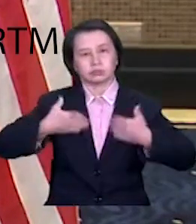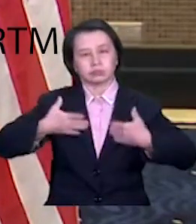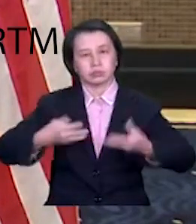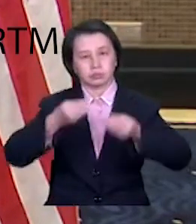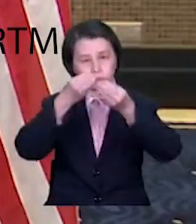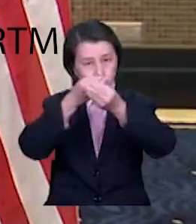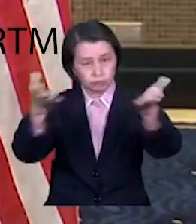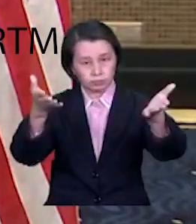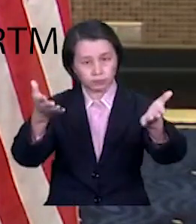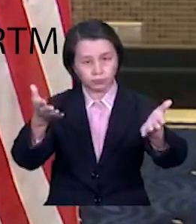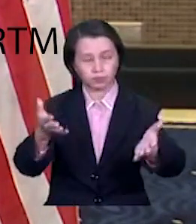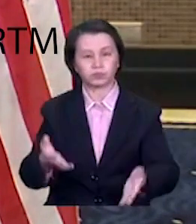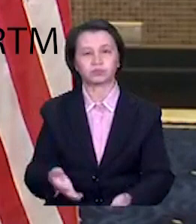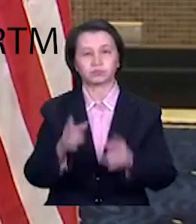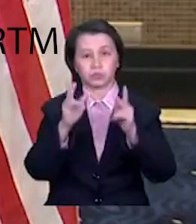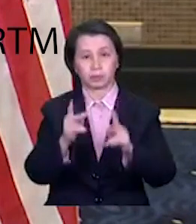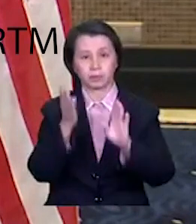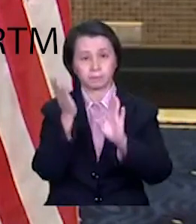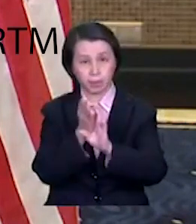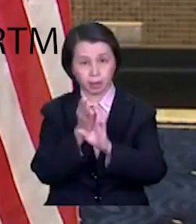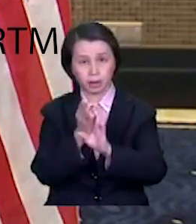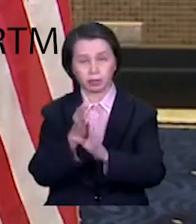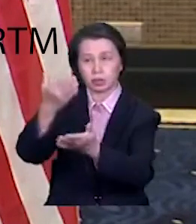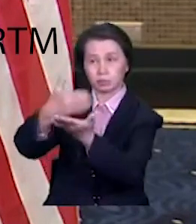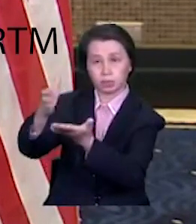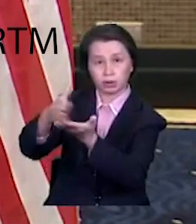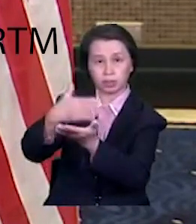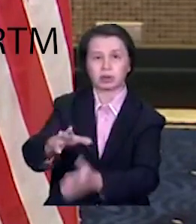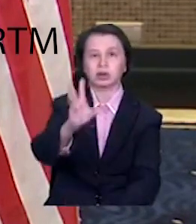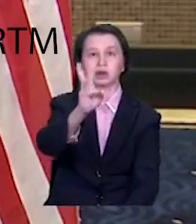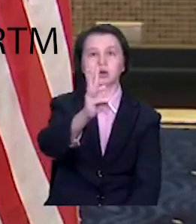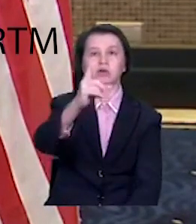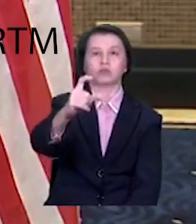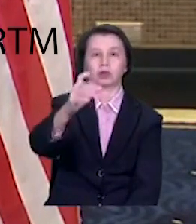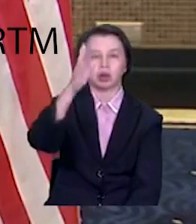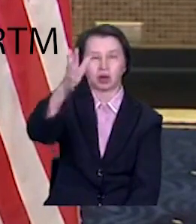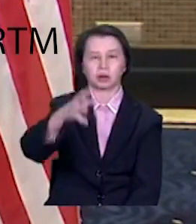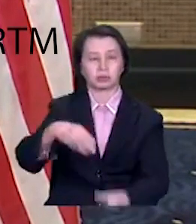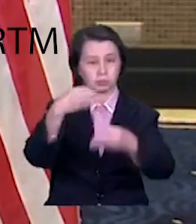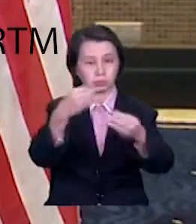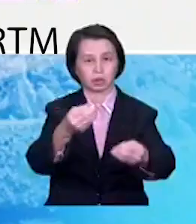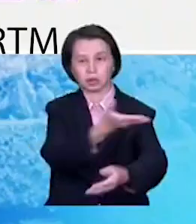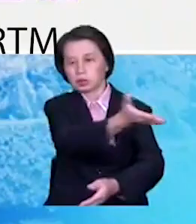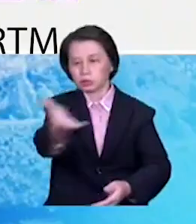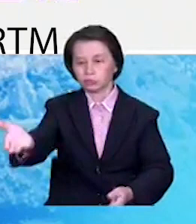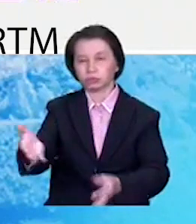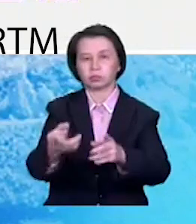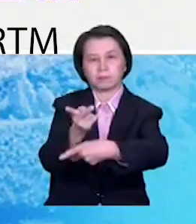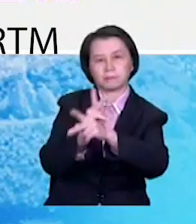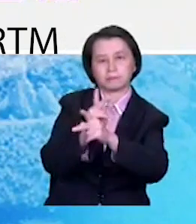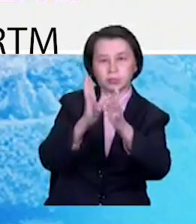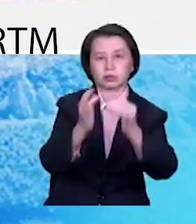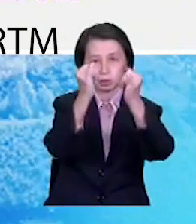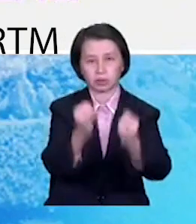umumkan dengan kerjasama pihak bank, moratorium 6 bulan akan diberikan pada semua peminjam